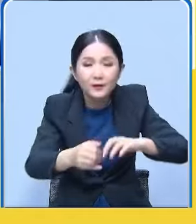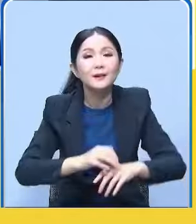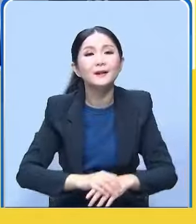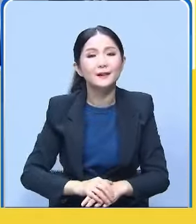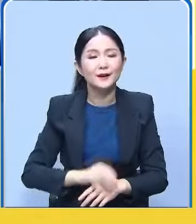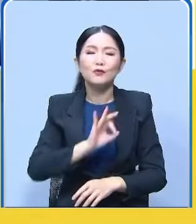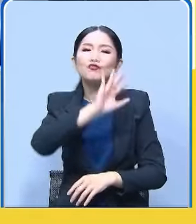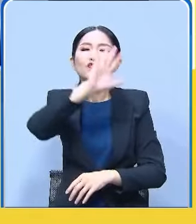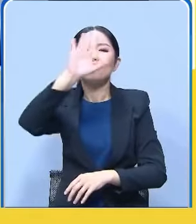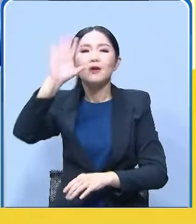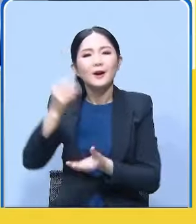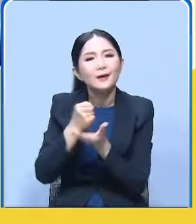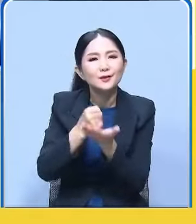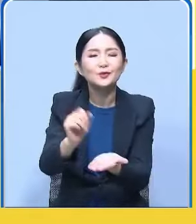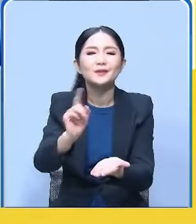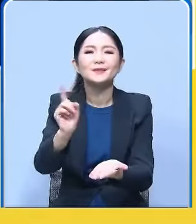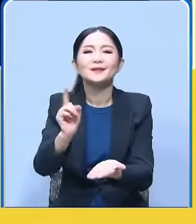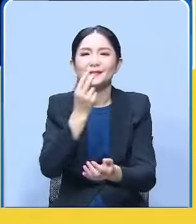ไปช่วยยังไงนะคะ